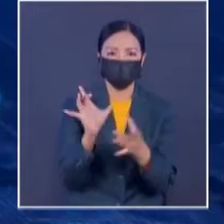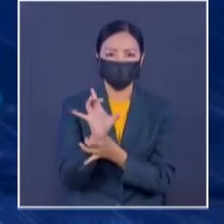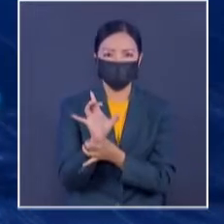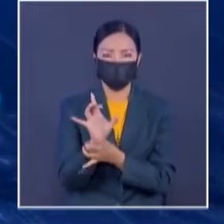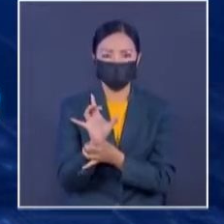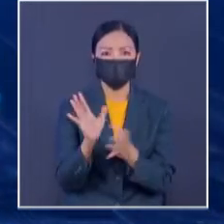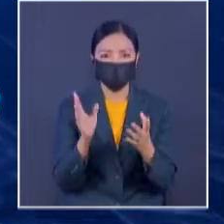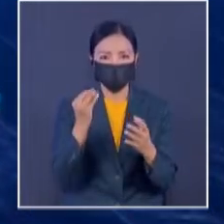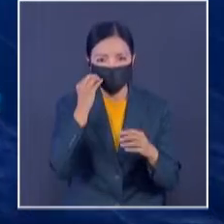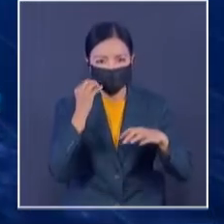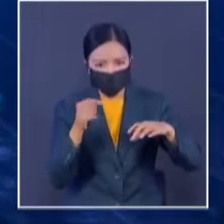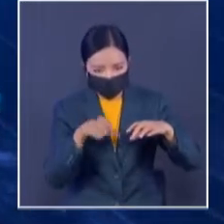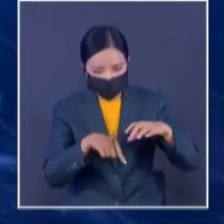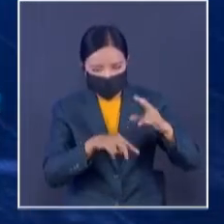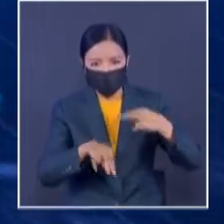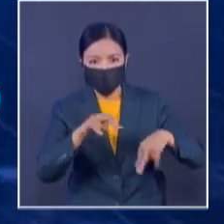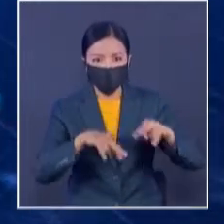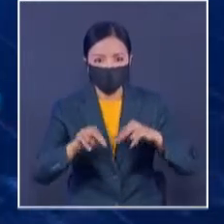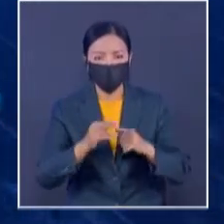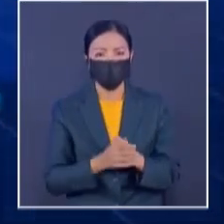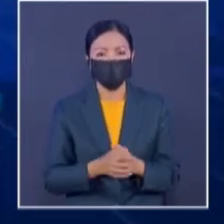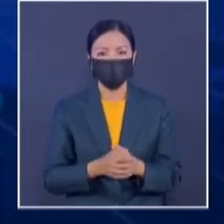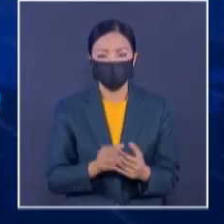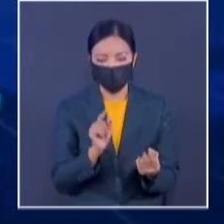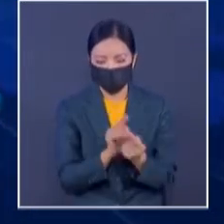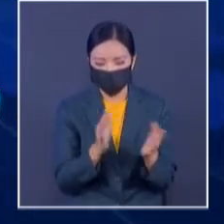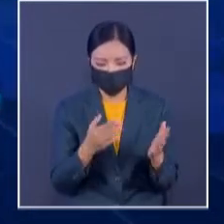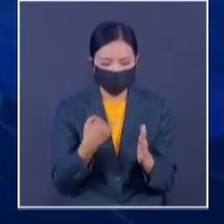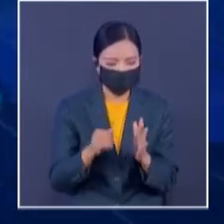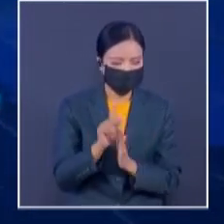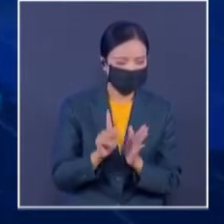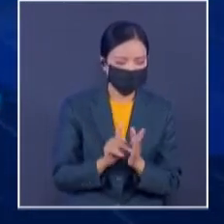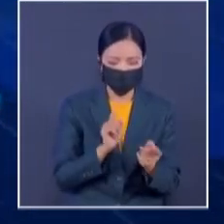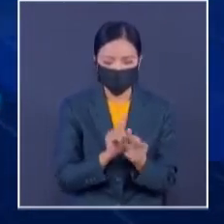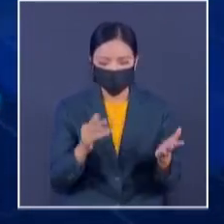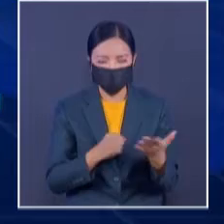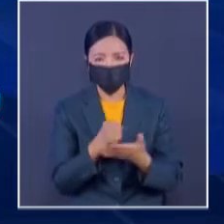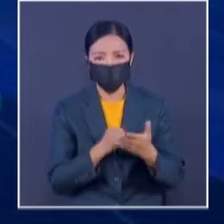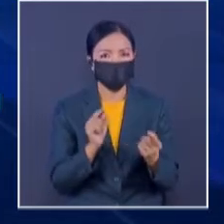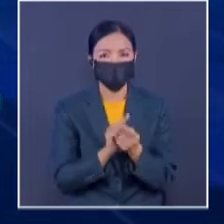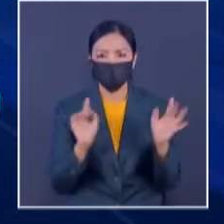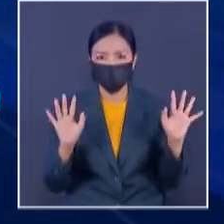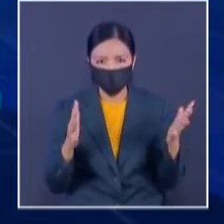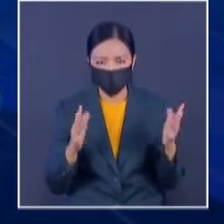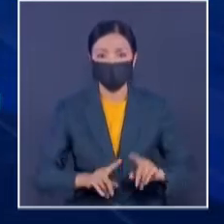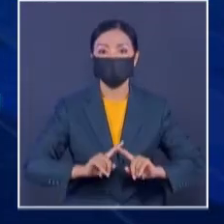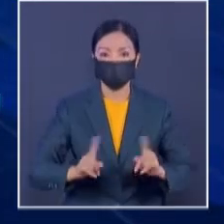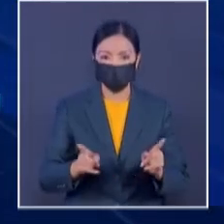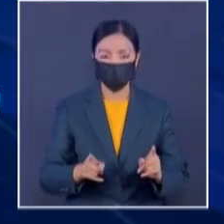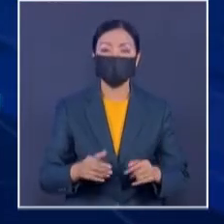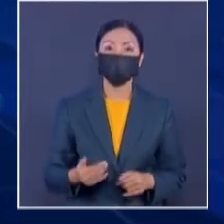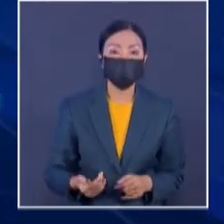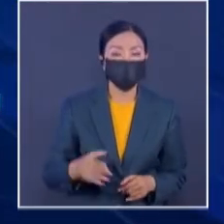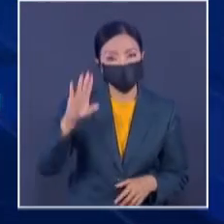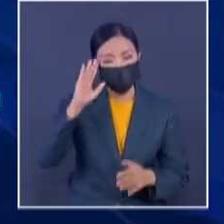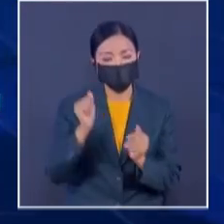จากนั้นก็ตรวจค้นภายในบ้านครับปรากฏตรวจค้นในวันนั้นไม่พบสิ่งผิดกฎหมายไม่พบยาเสพติดแต่อย่างใดแต่สุดท้ายในต้อมบอกว่